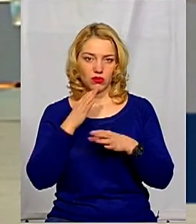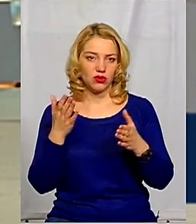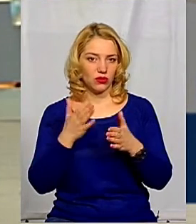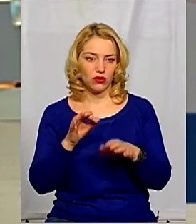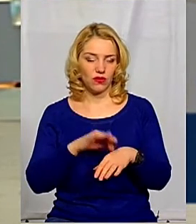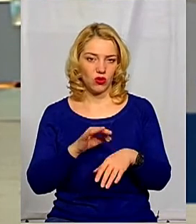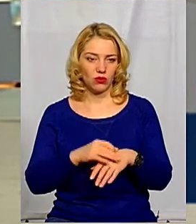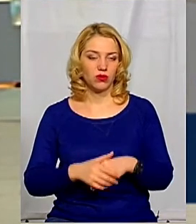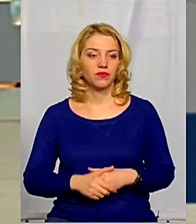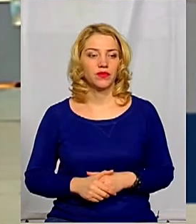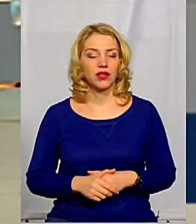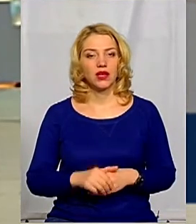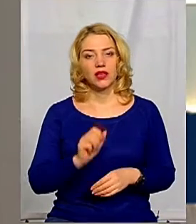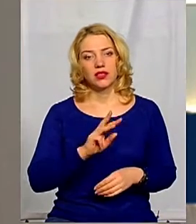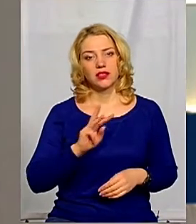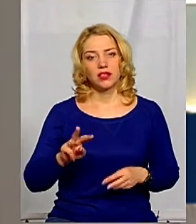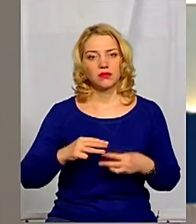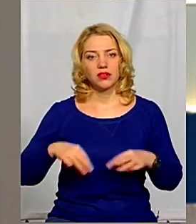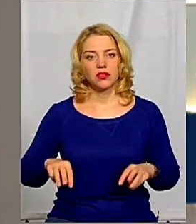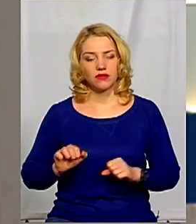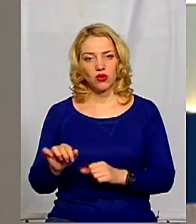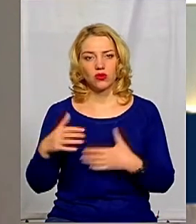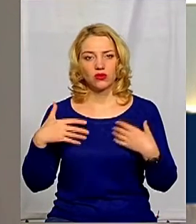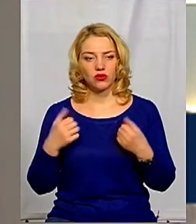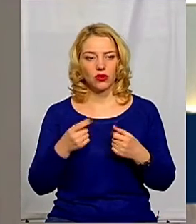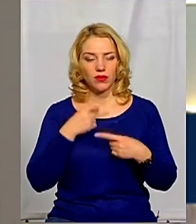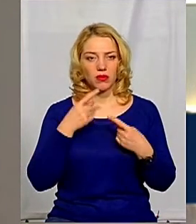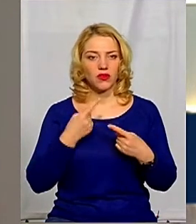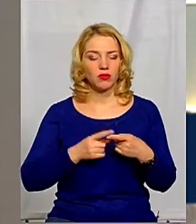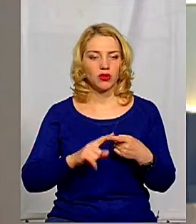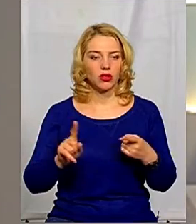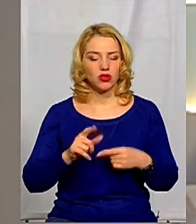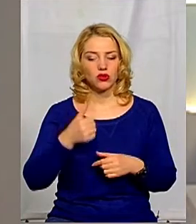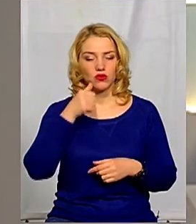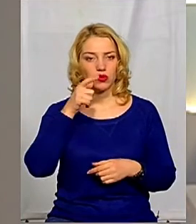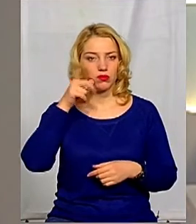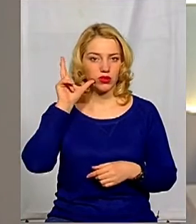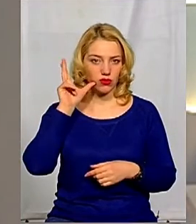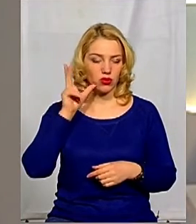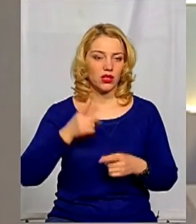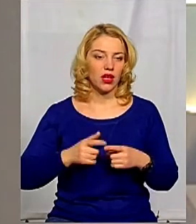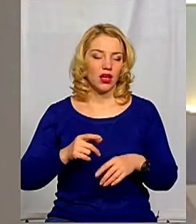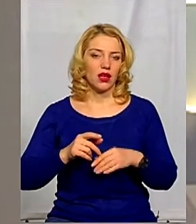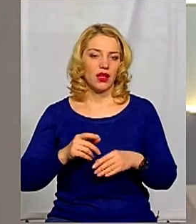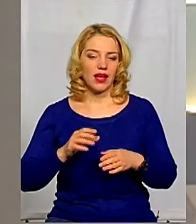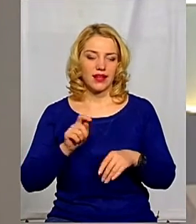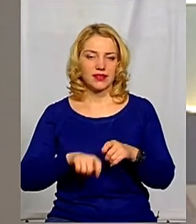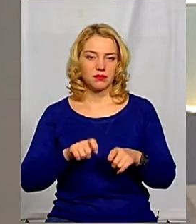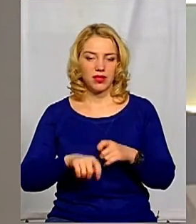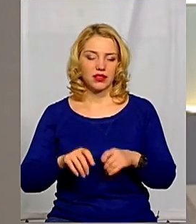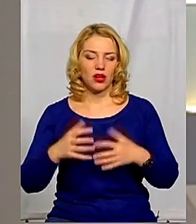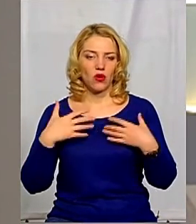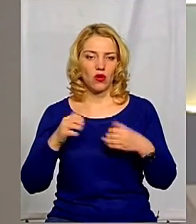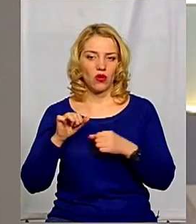таку. От сайт Міністерства охорони здоров'я повідомляє, що буквально вчора-позавчора провідні експерти з охорони